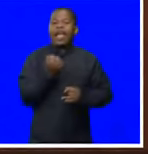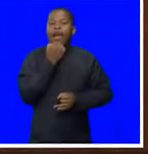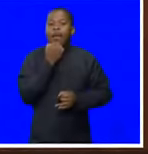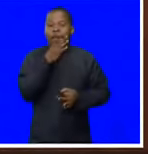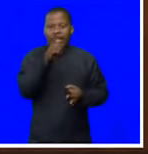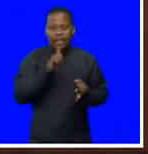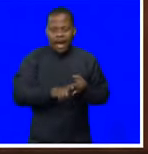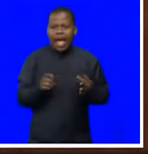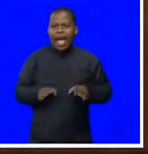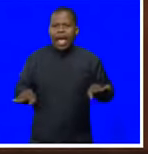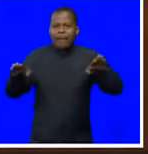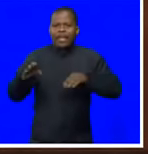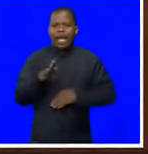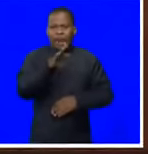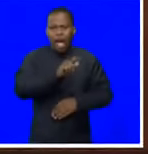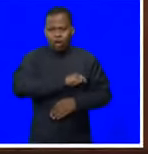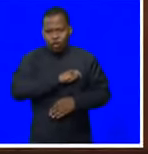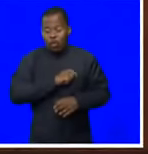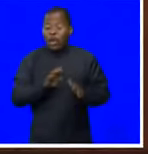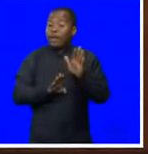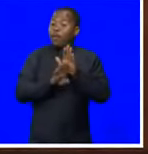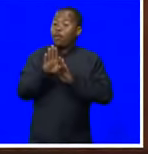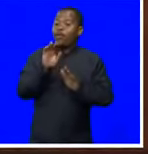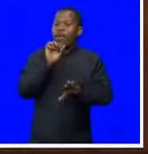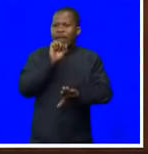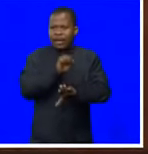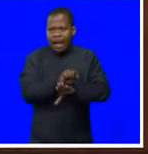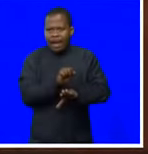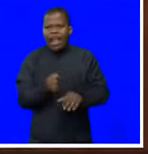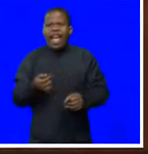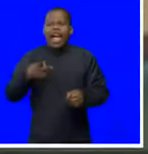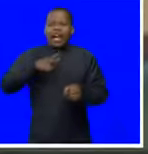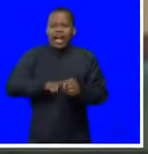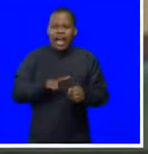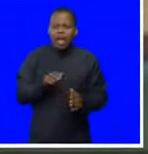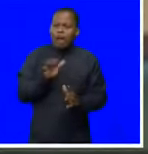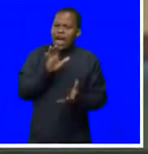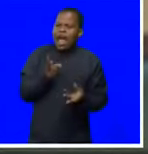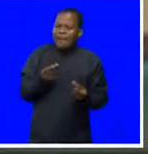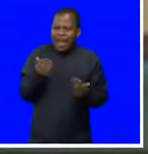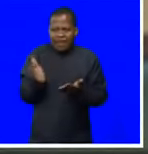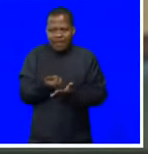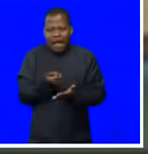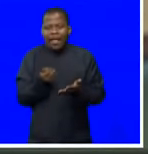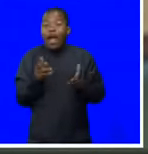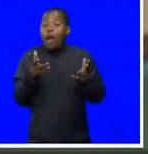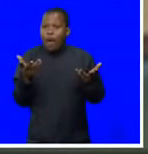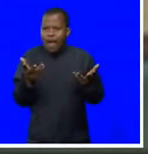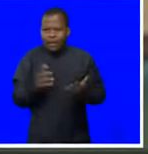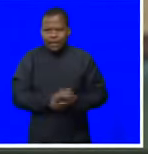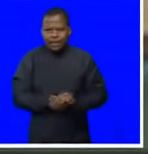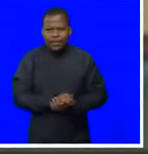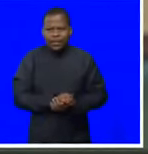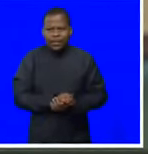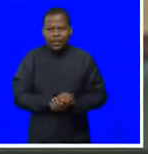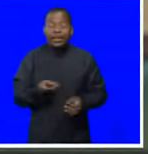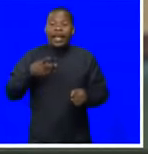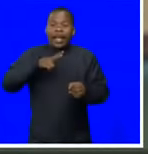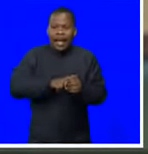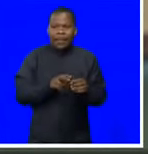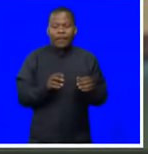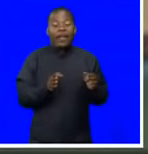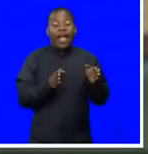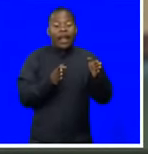ukhwalo kwendeka kwala madolobha uyamangala ukuthi ungabe bakukhona ngani konke lokho. Fayanga silo li department